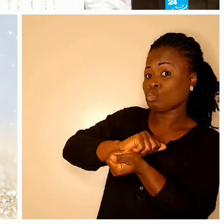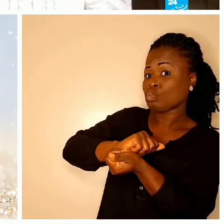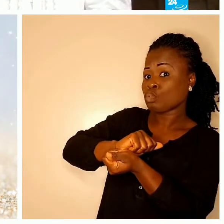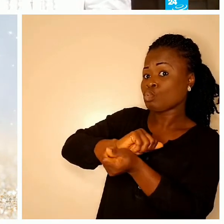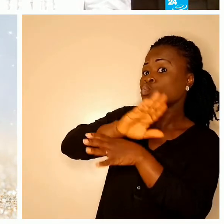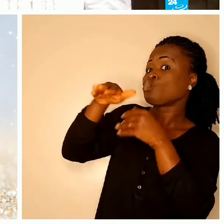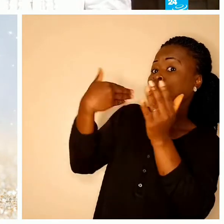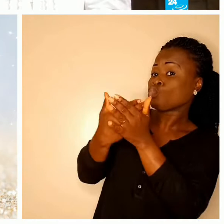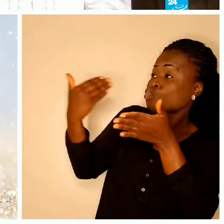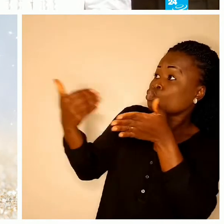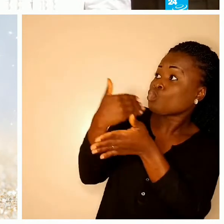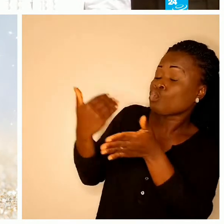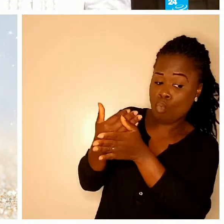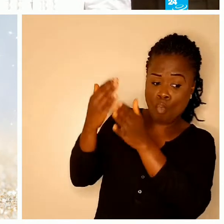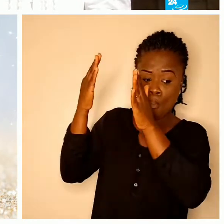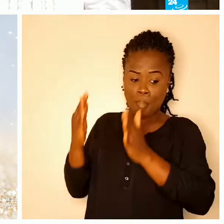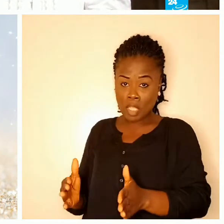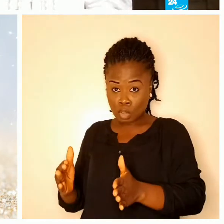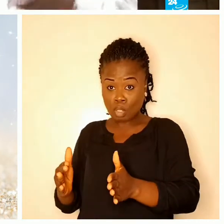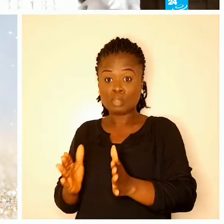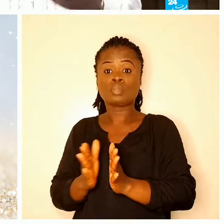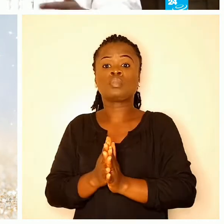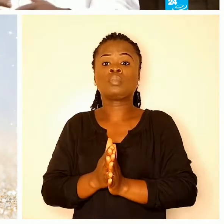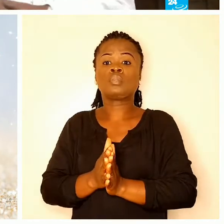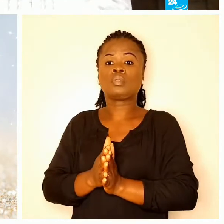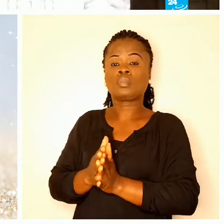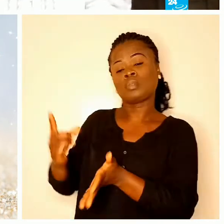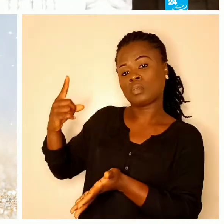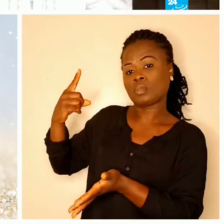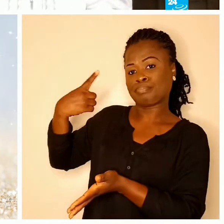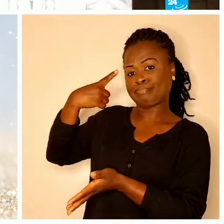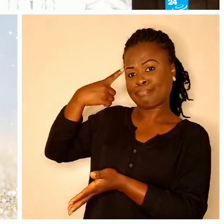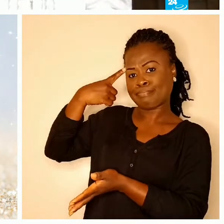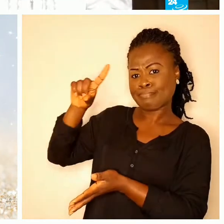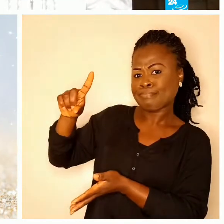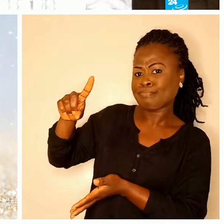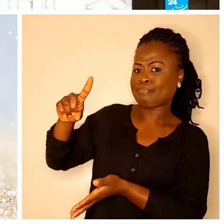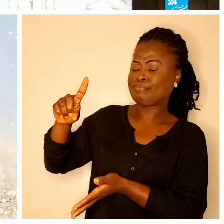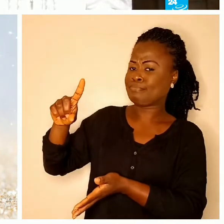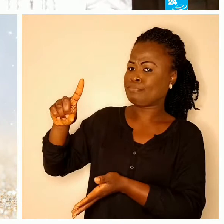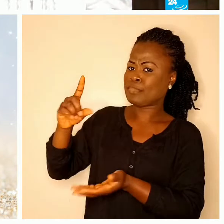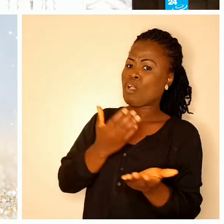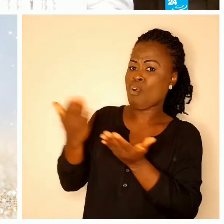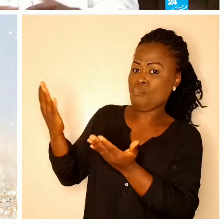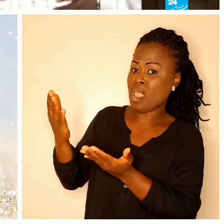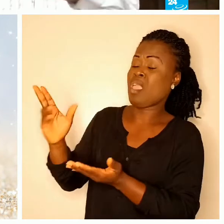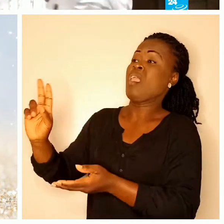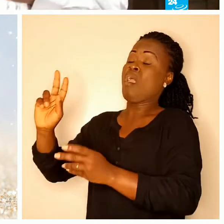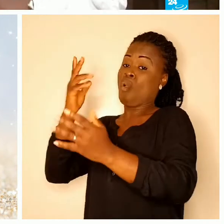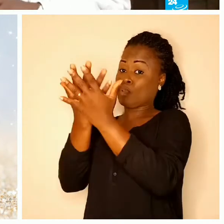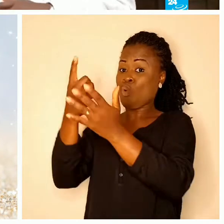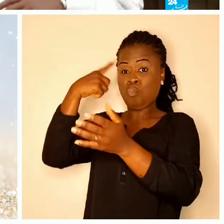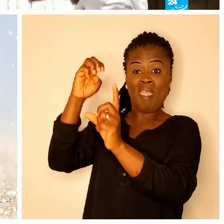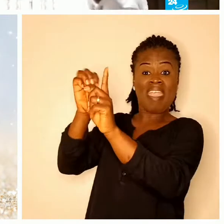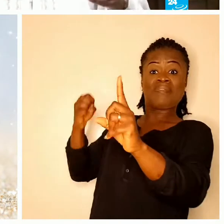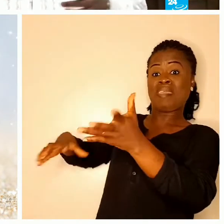toutes les nouvelles personnes qui seront donc transférées, qui seront mises en mandat de dépôt, qui seront donc envoyées en prison pour ne pas les